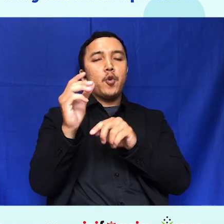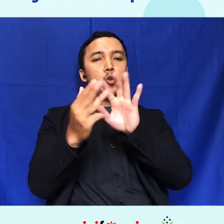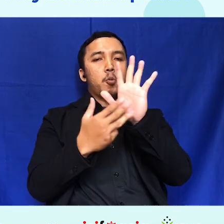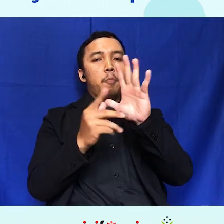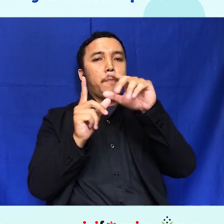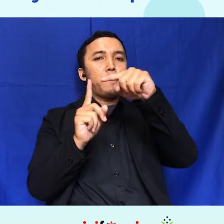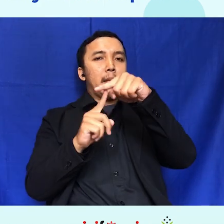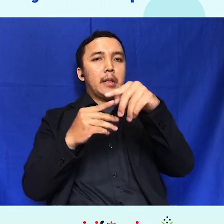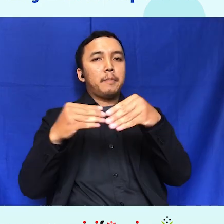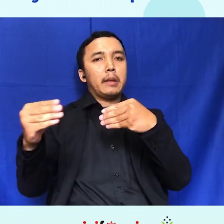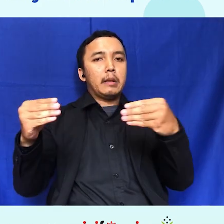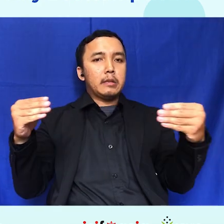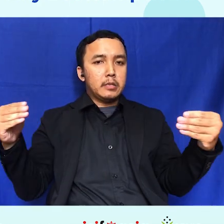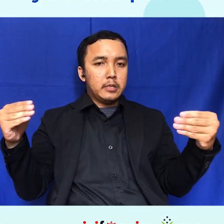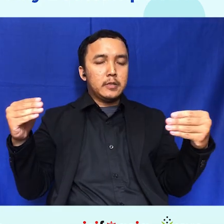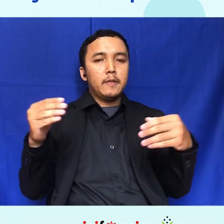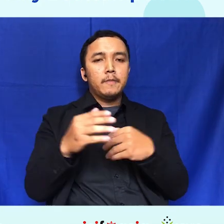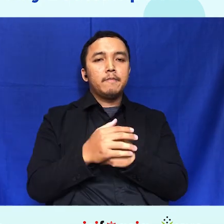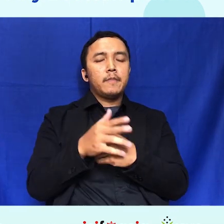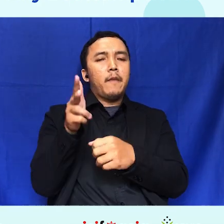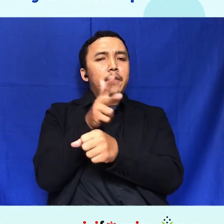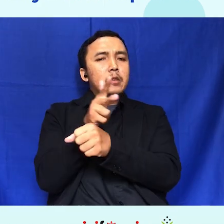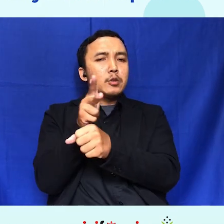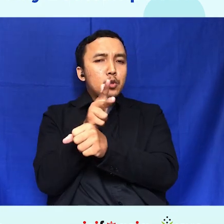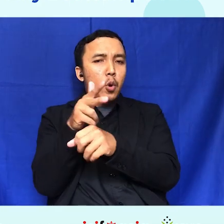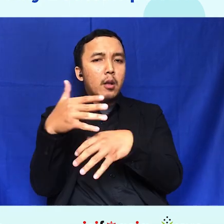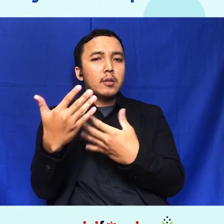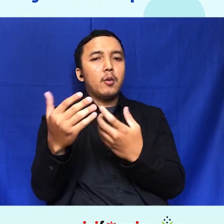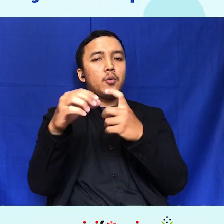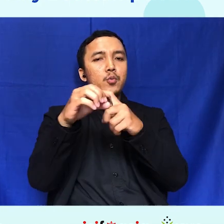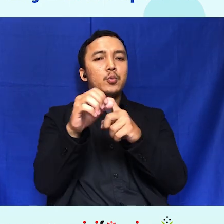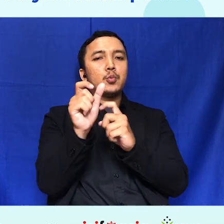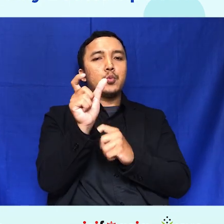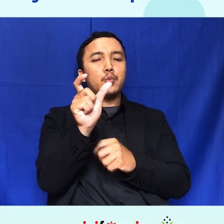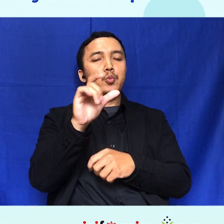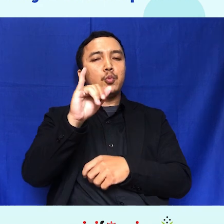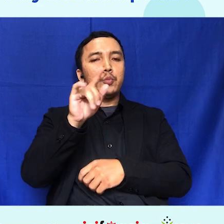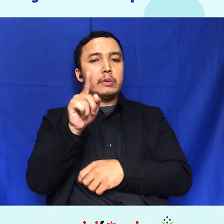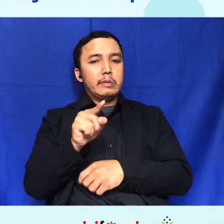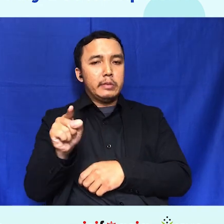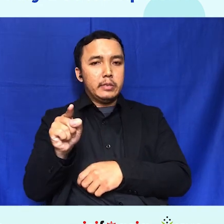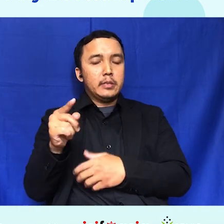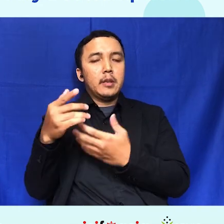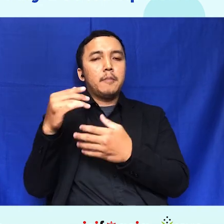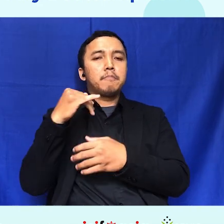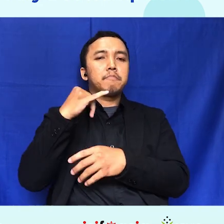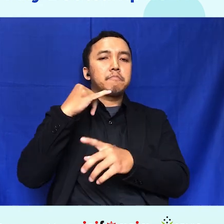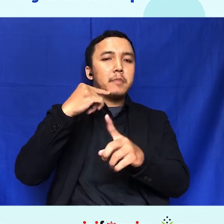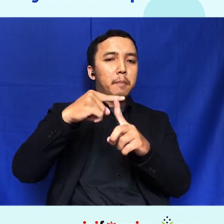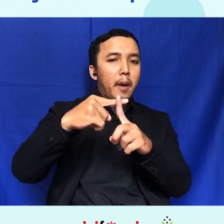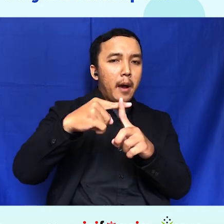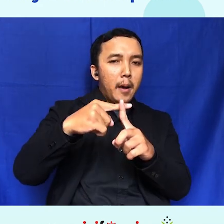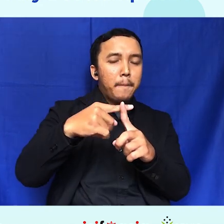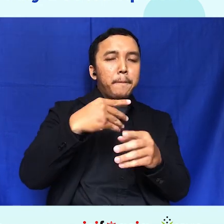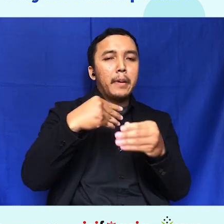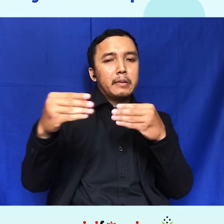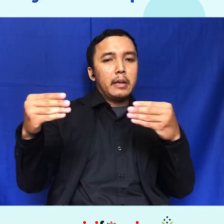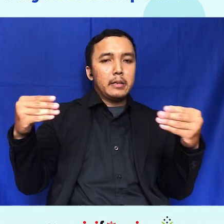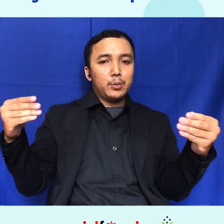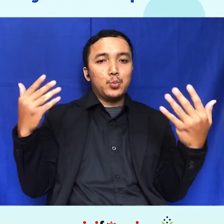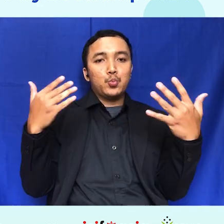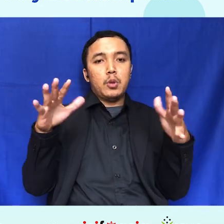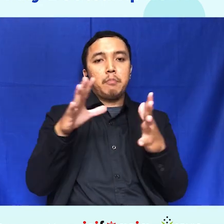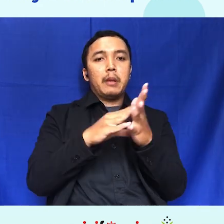materi, video, dokumen PDF atau kuis, juga label untuk materi yang sudah dipelajari, serta